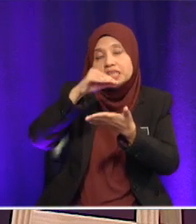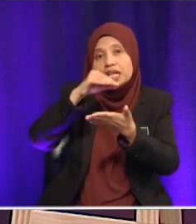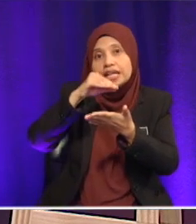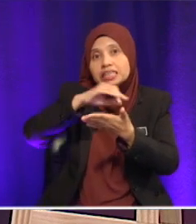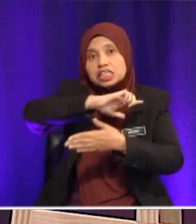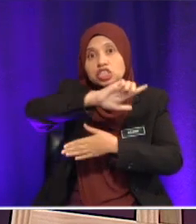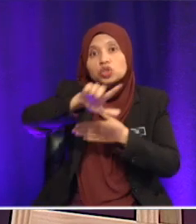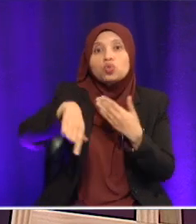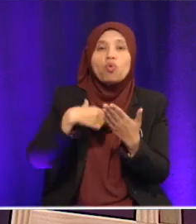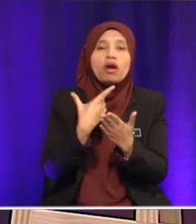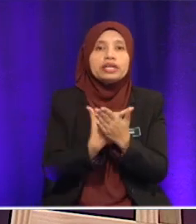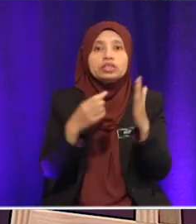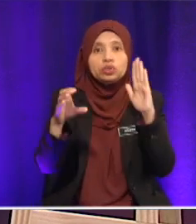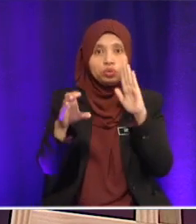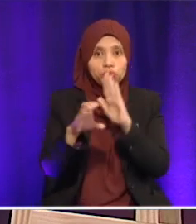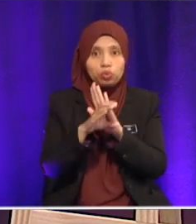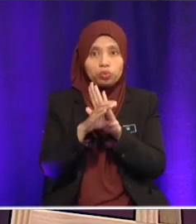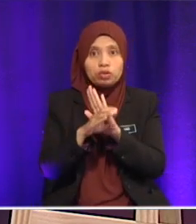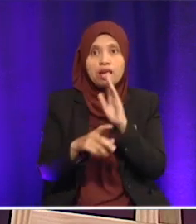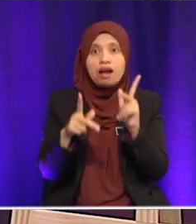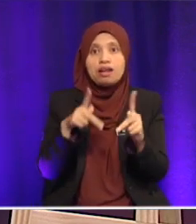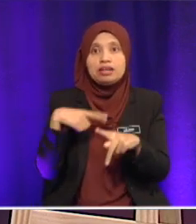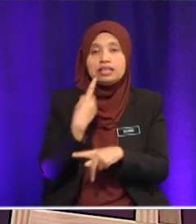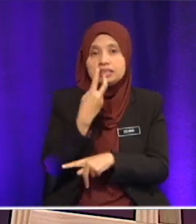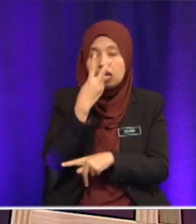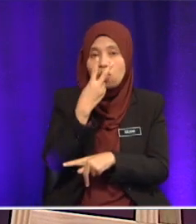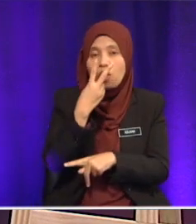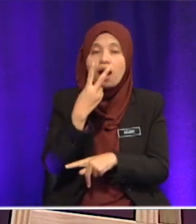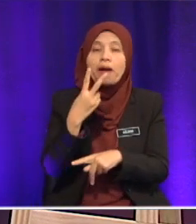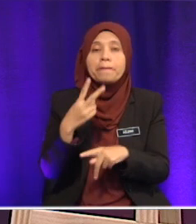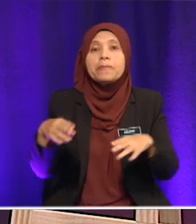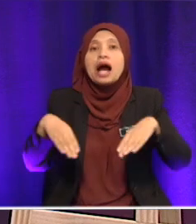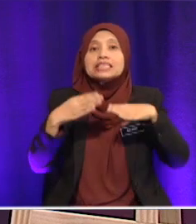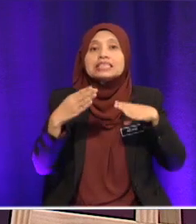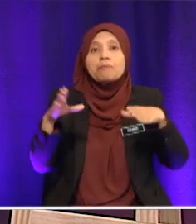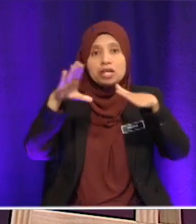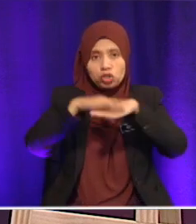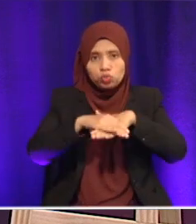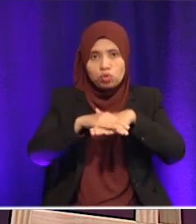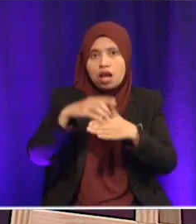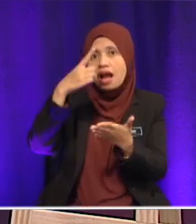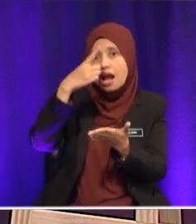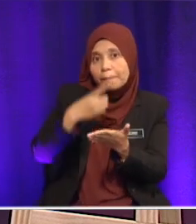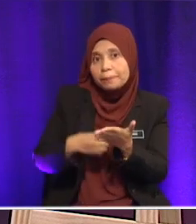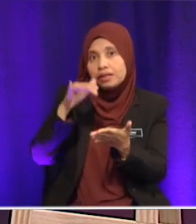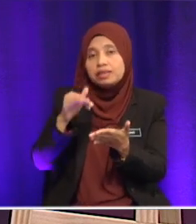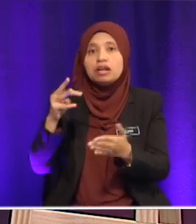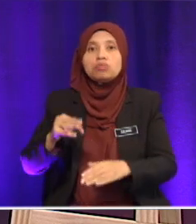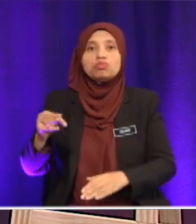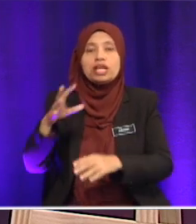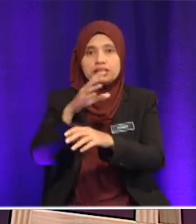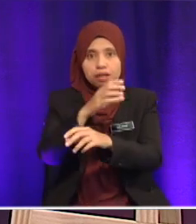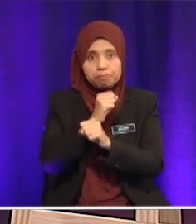Oke contohnya tadi kalau kita melihat dalam bahasa Melayu tadi keseluruhan di murid itu apa yang boleh didapat dalam akhir